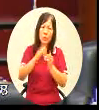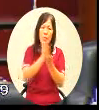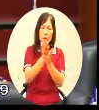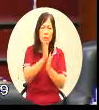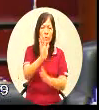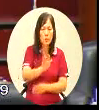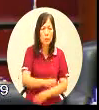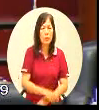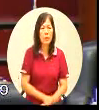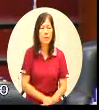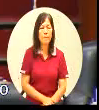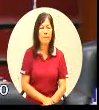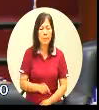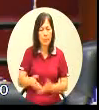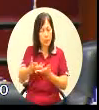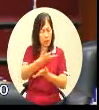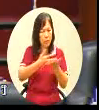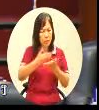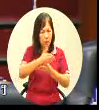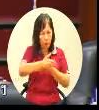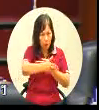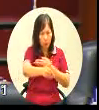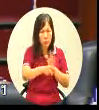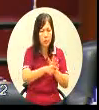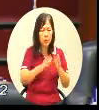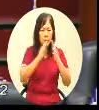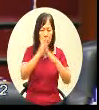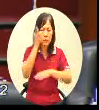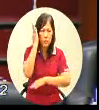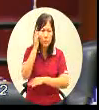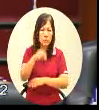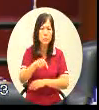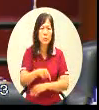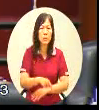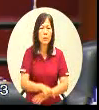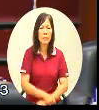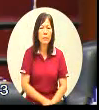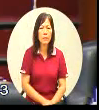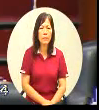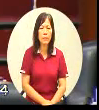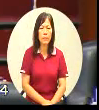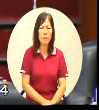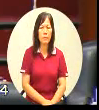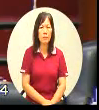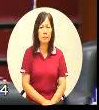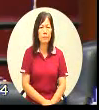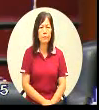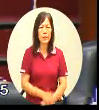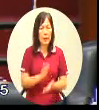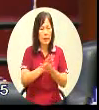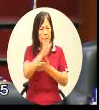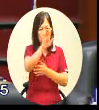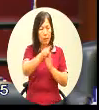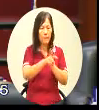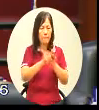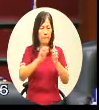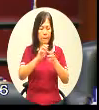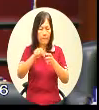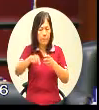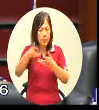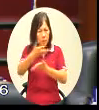那在这协调过程中齁，我不知道是否未来在包括这边的协调工